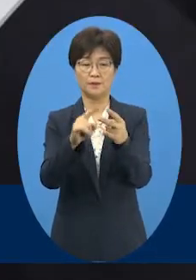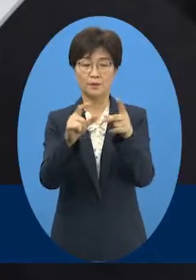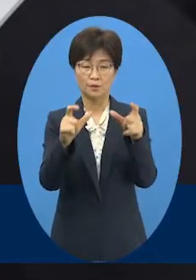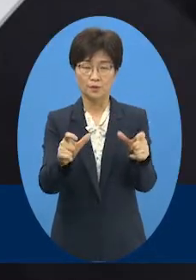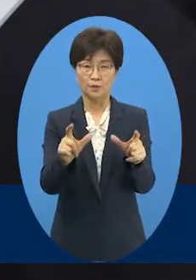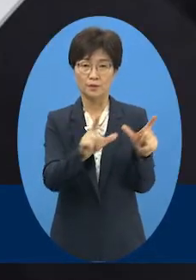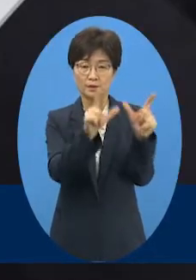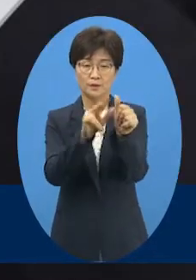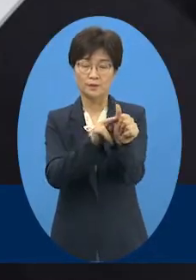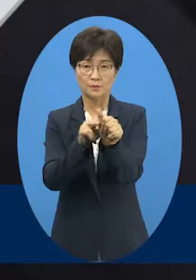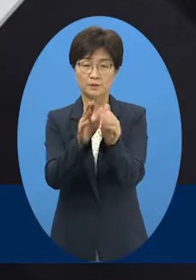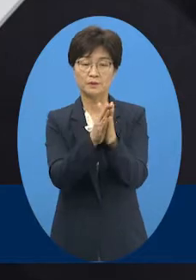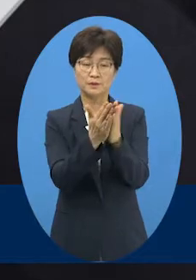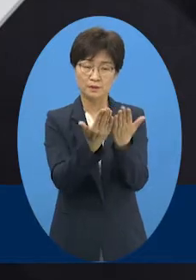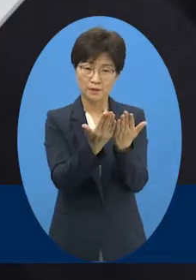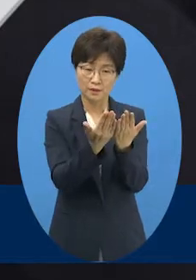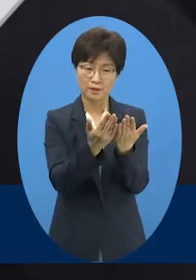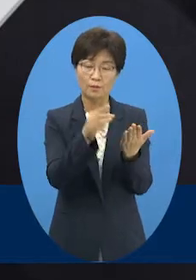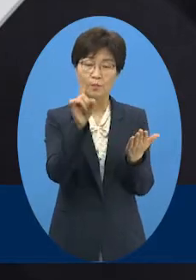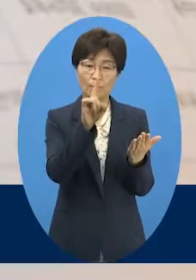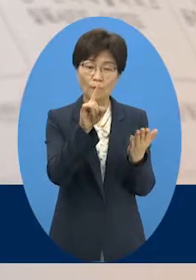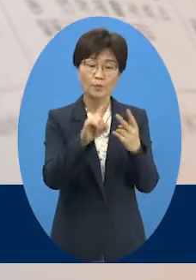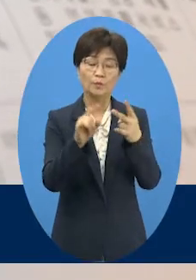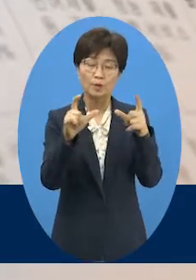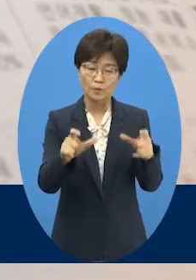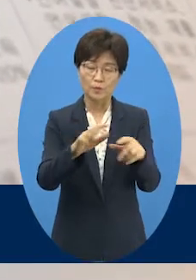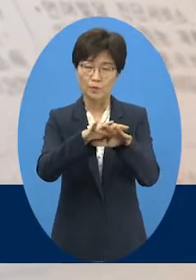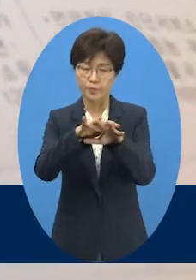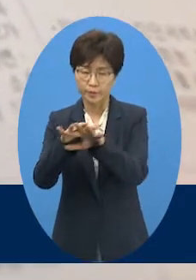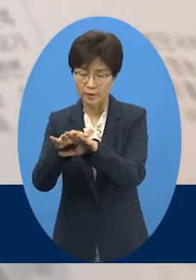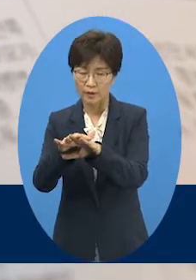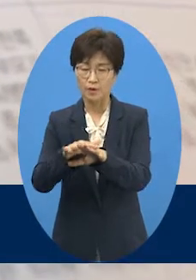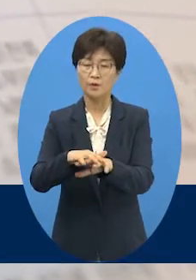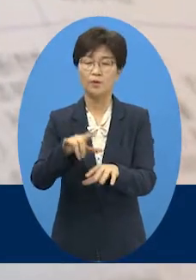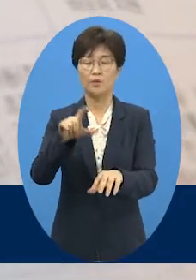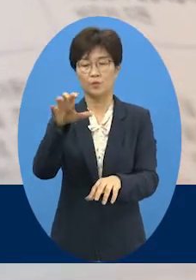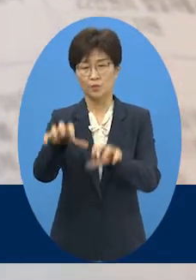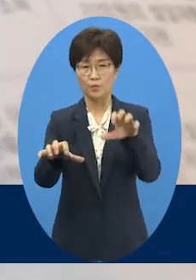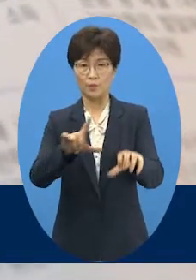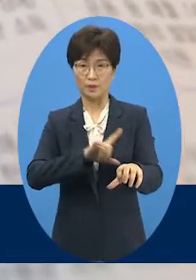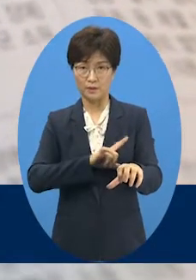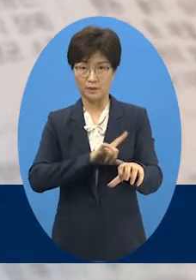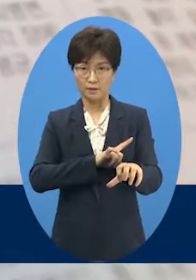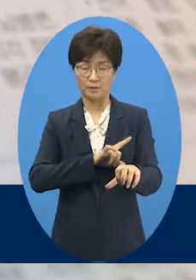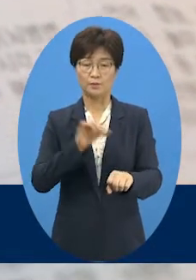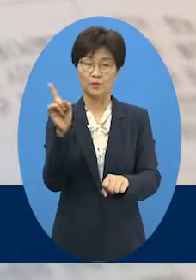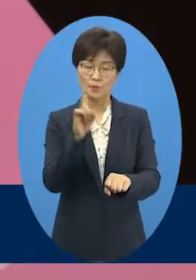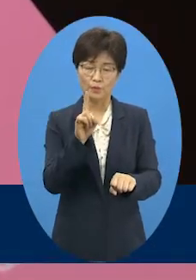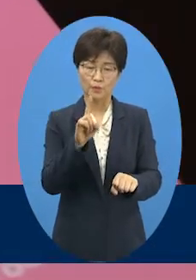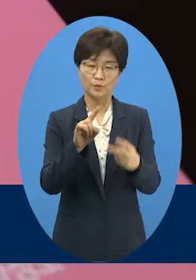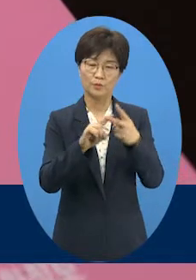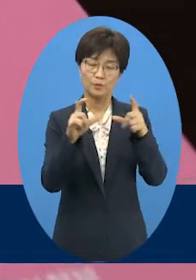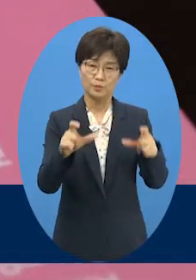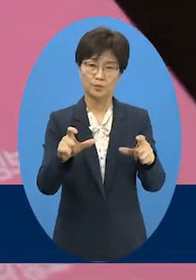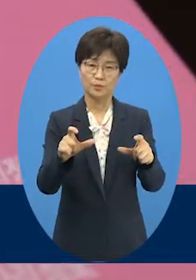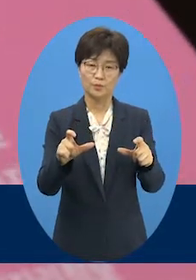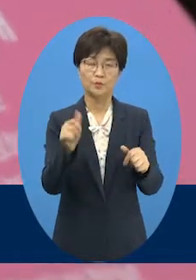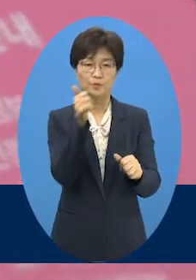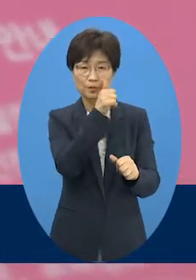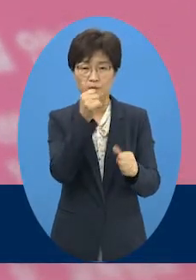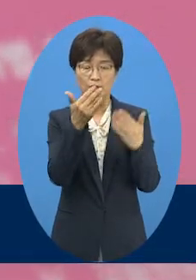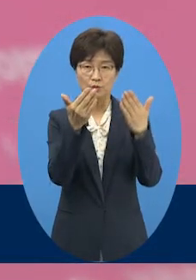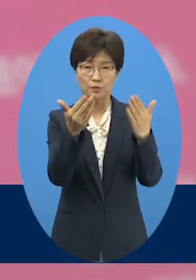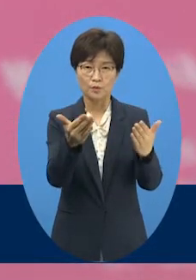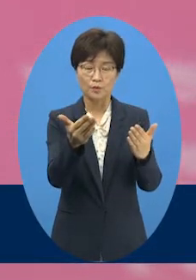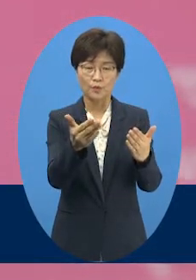동대문구 생활정보 책자는 동대문구의 질적 위치와 동침 0 의 유래 등 동대문구에 개괄적 소개 동별